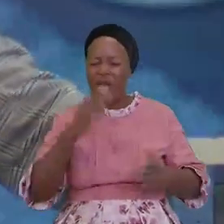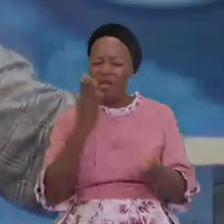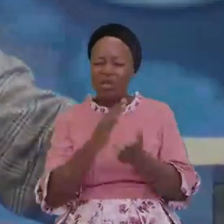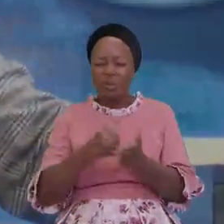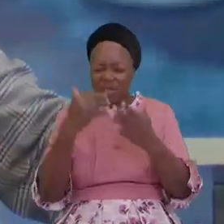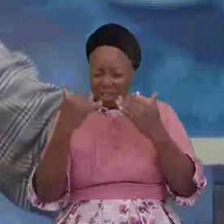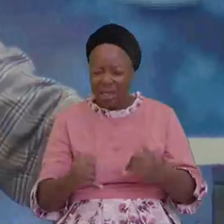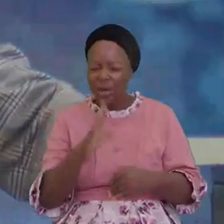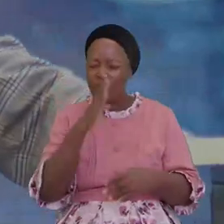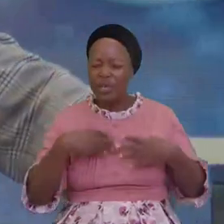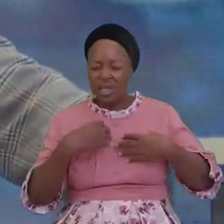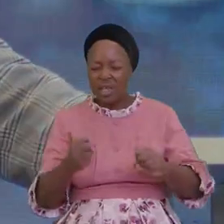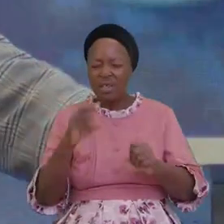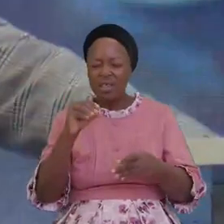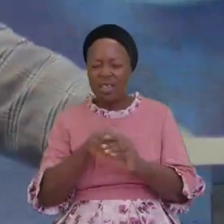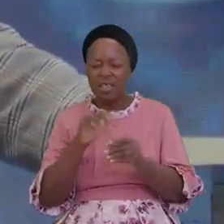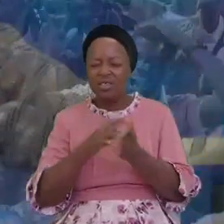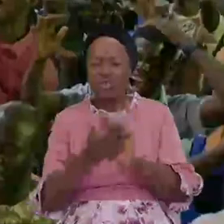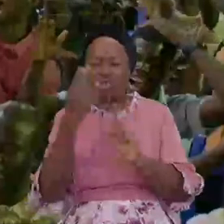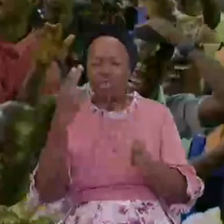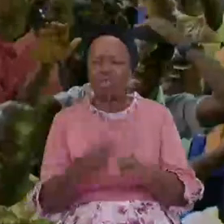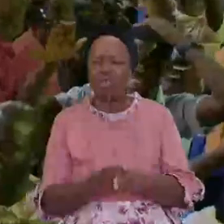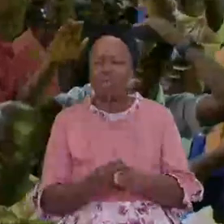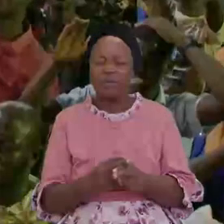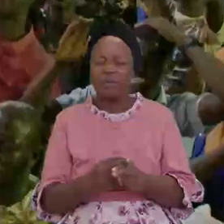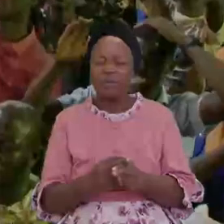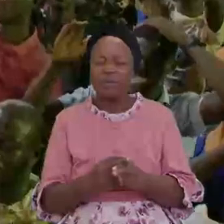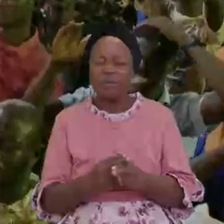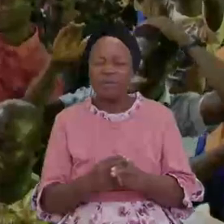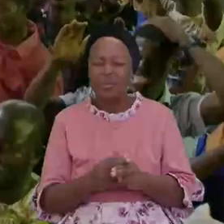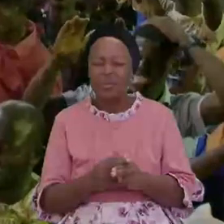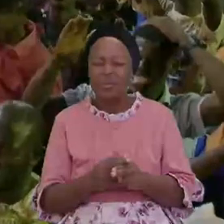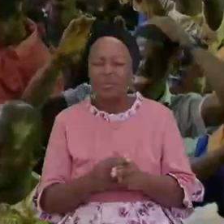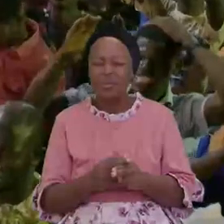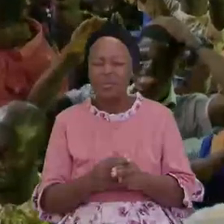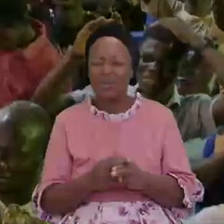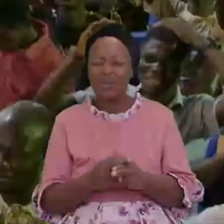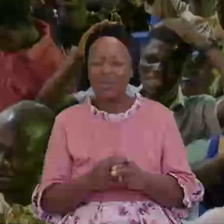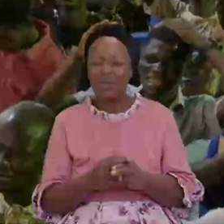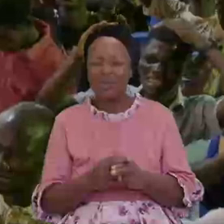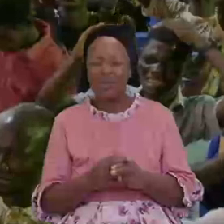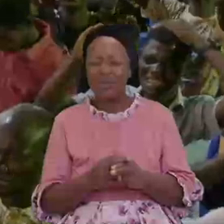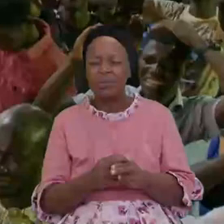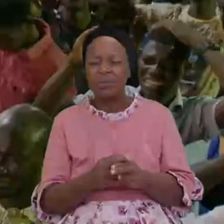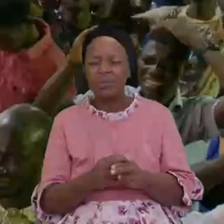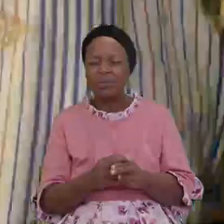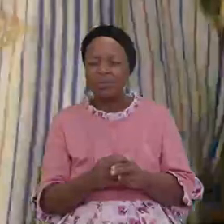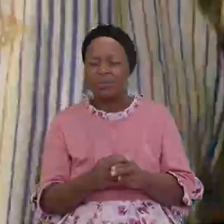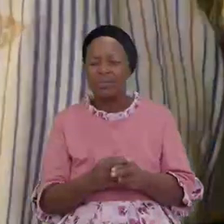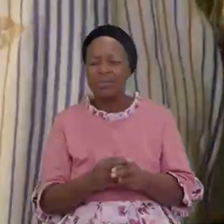Le feu qui brûle dans ton corps, sois maintenant guéri au nom de